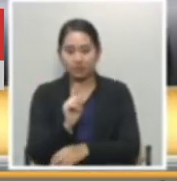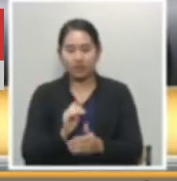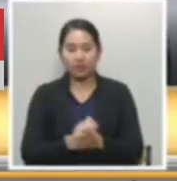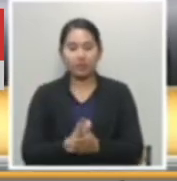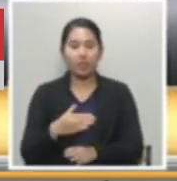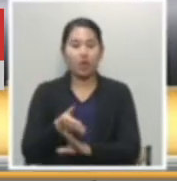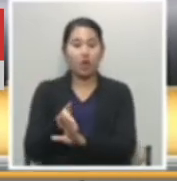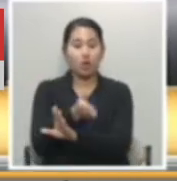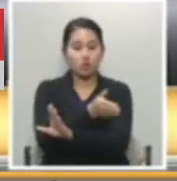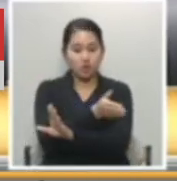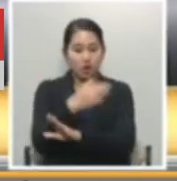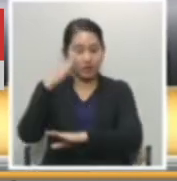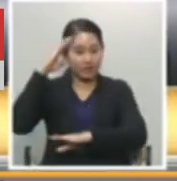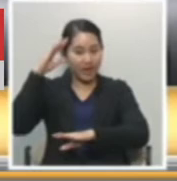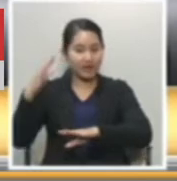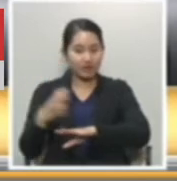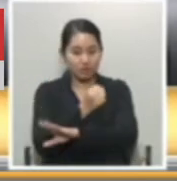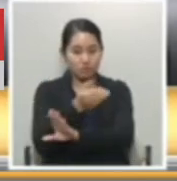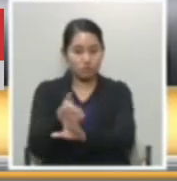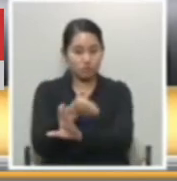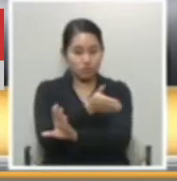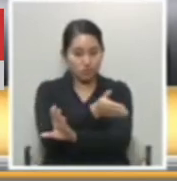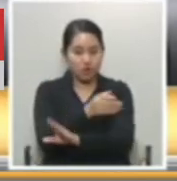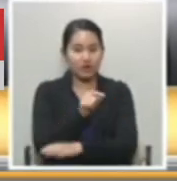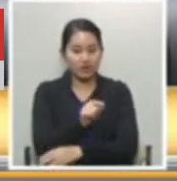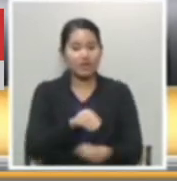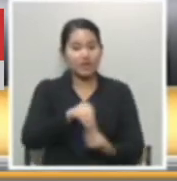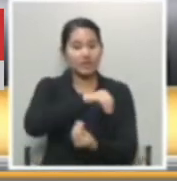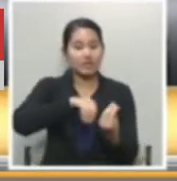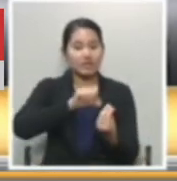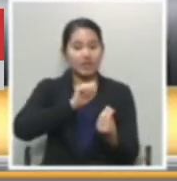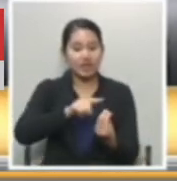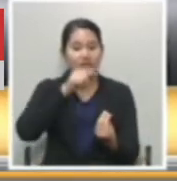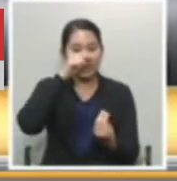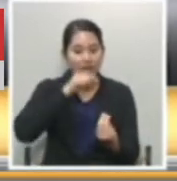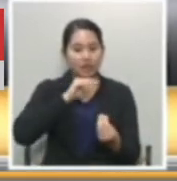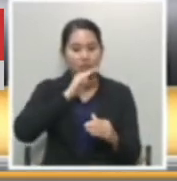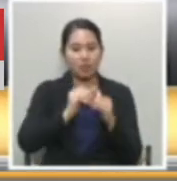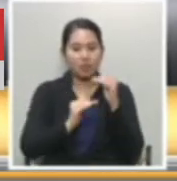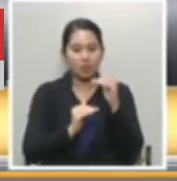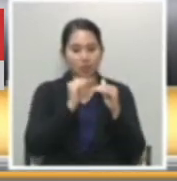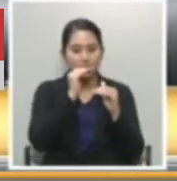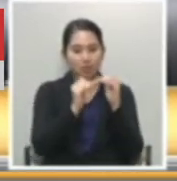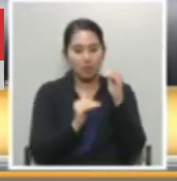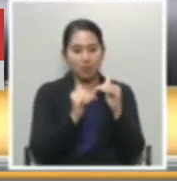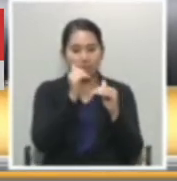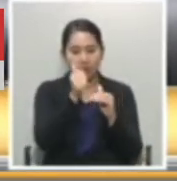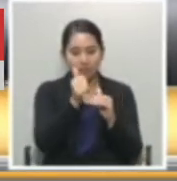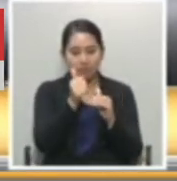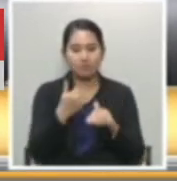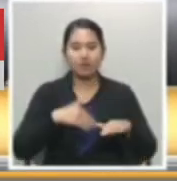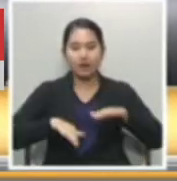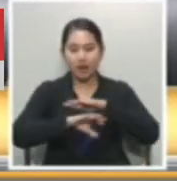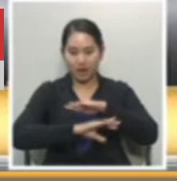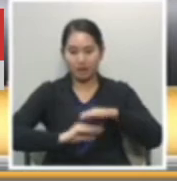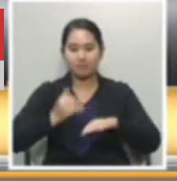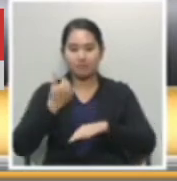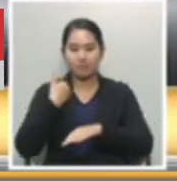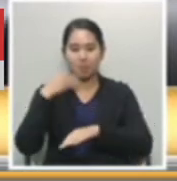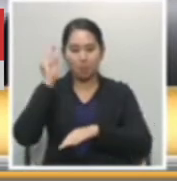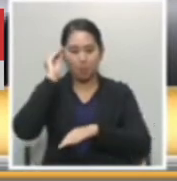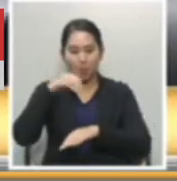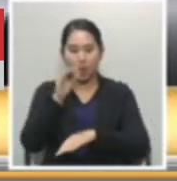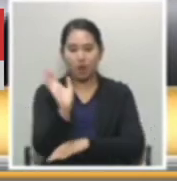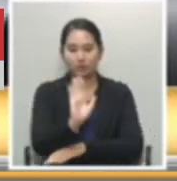ทั้งที่ก่อนจะมีการรัฐประหารเนี่ยนะครับเศรษฐกิจของไทยดีวันดีคืนนะครับหลักฐานผมไม่ได้มั่วท่านประธ